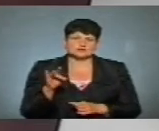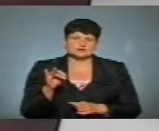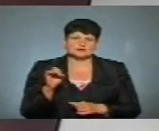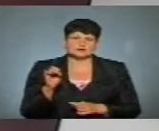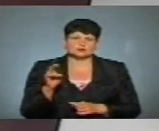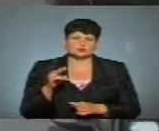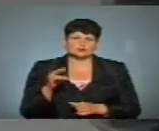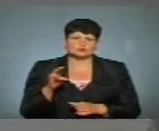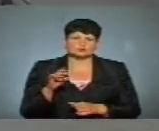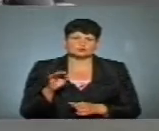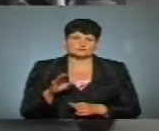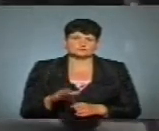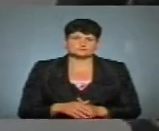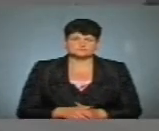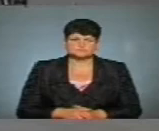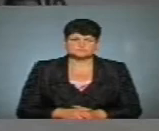бачила.